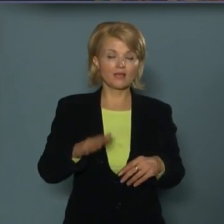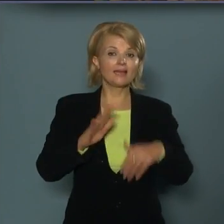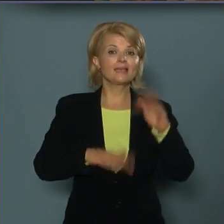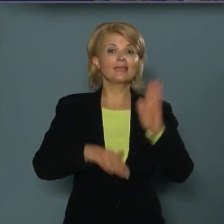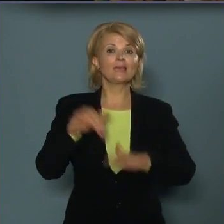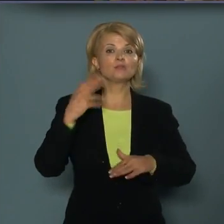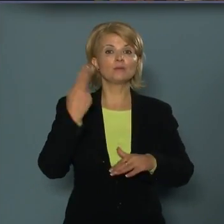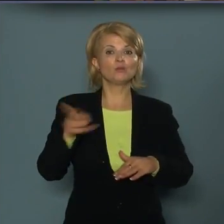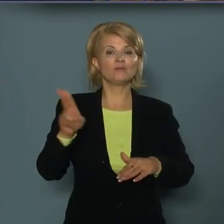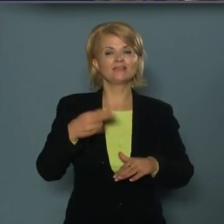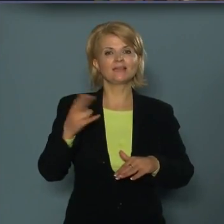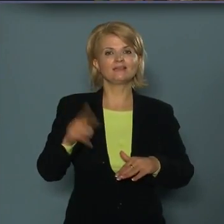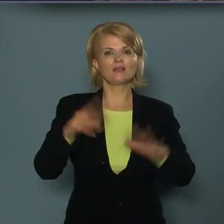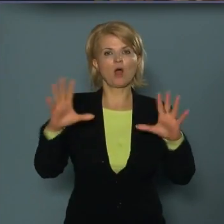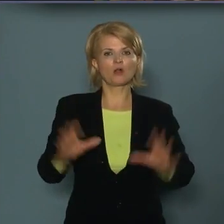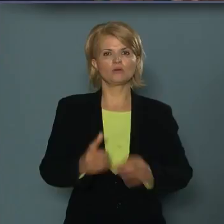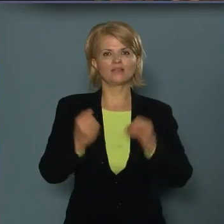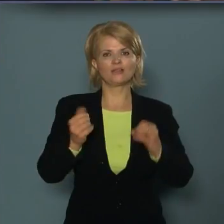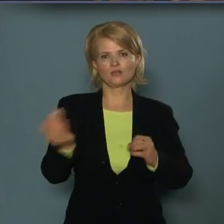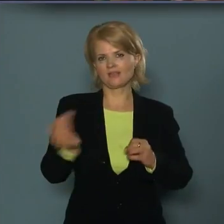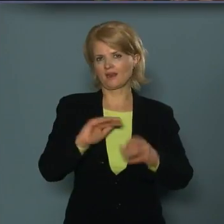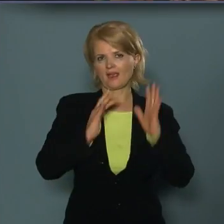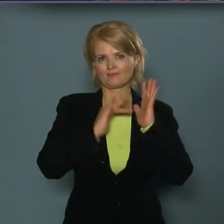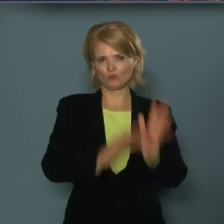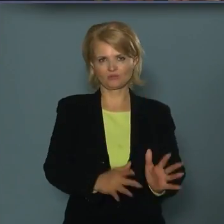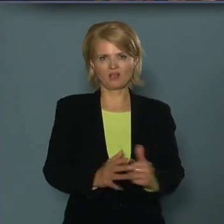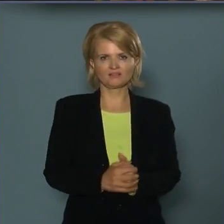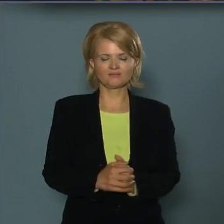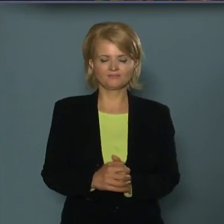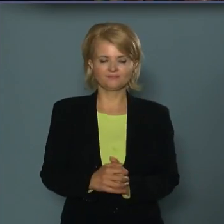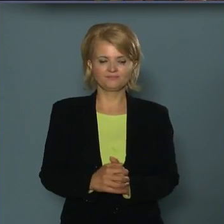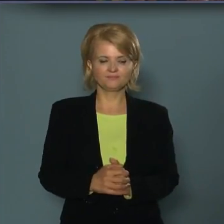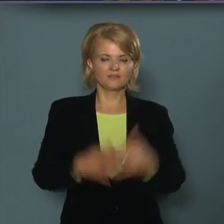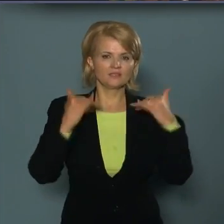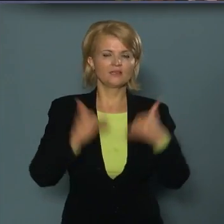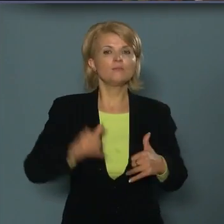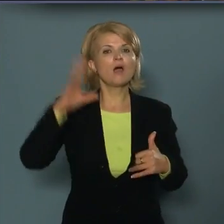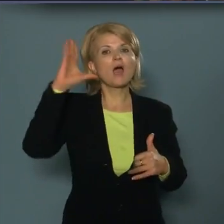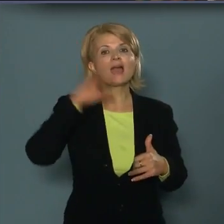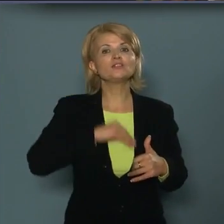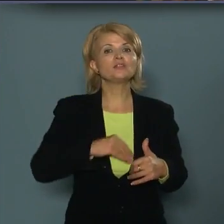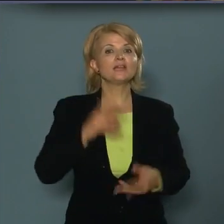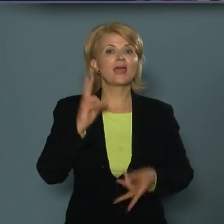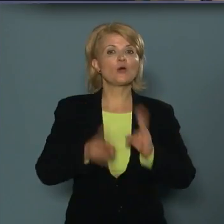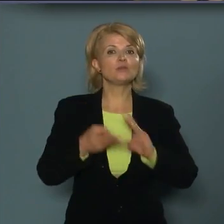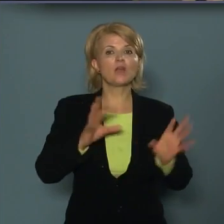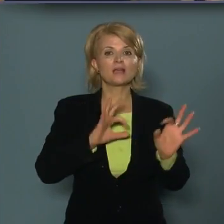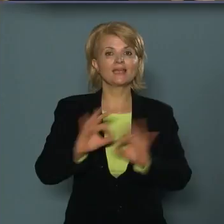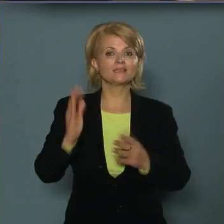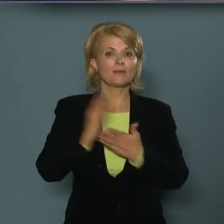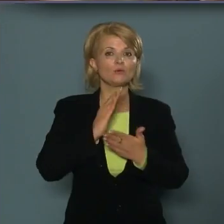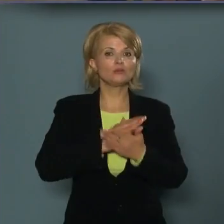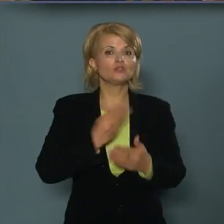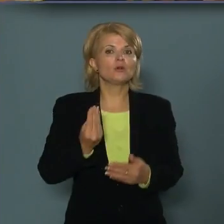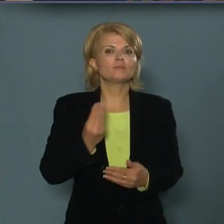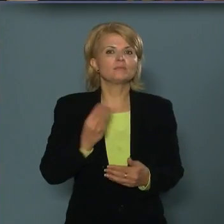képzőművészeti alkotásokkal a gyerekeknek megeleveníteni. Ma estére mivel készültek, mi a műsor és ki